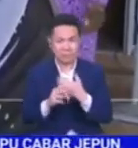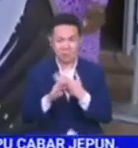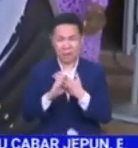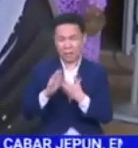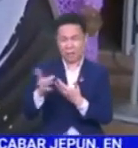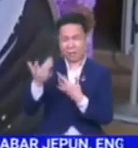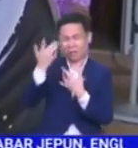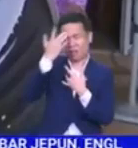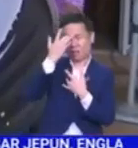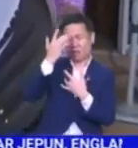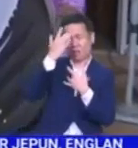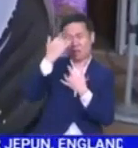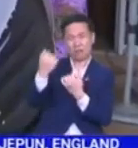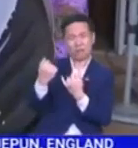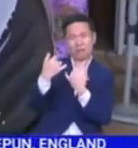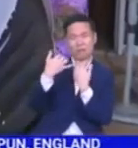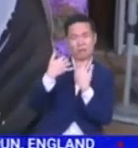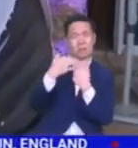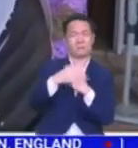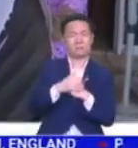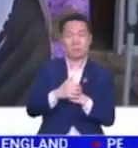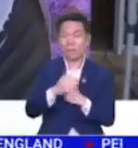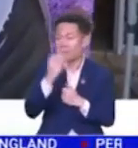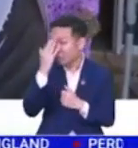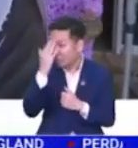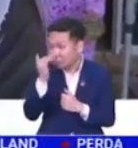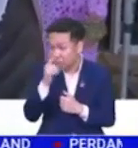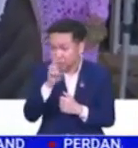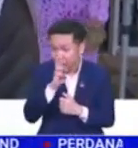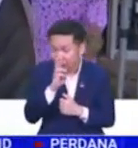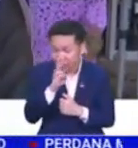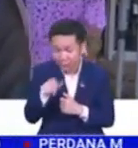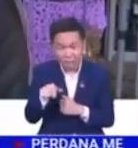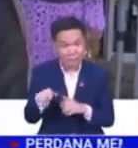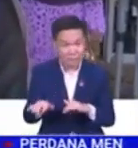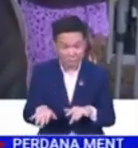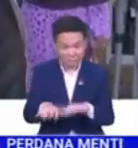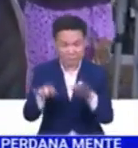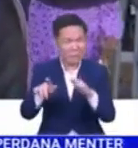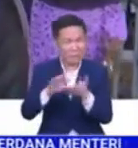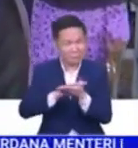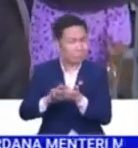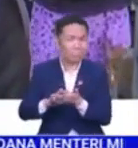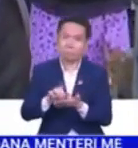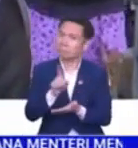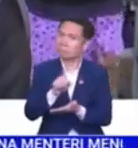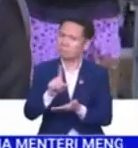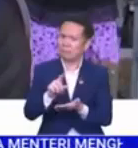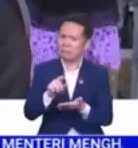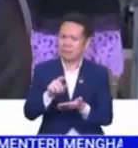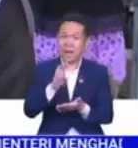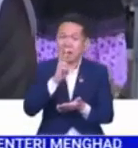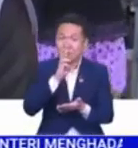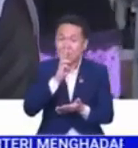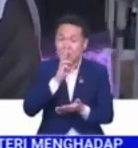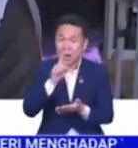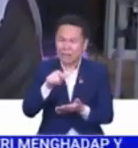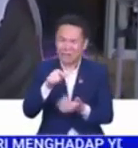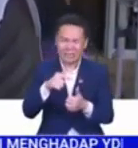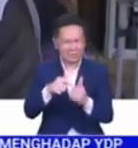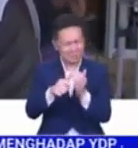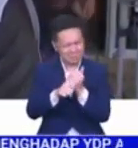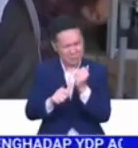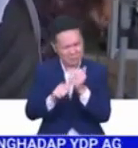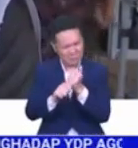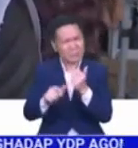jangkitan penyakit berjangkit. Sebab kalau kita tengok air banjir ni bukanlah air yang bersih. Dia ada, dia bawa